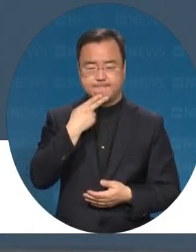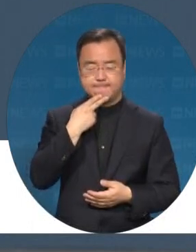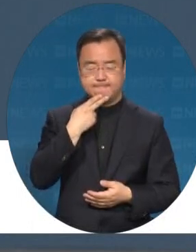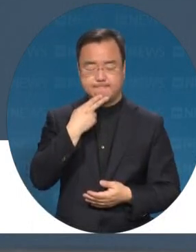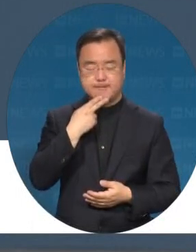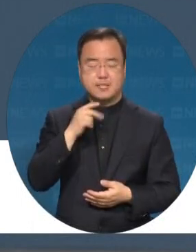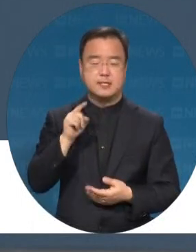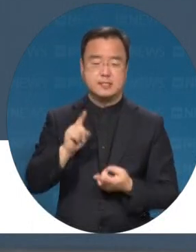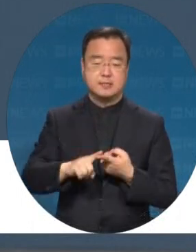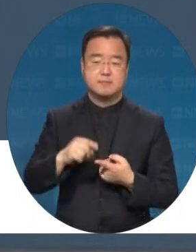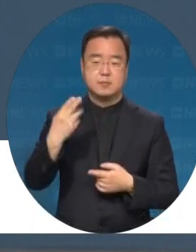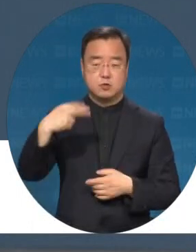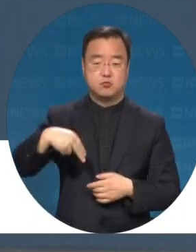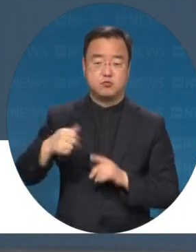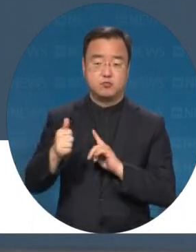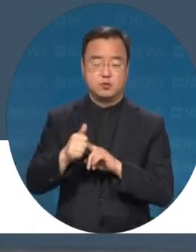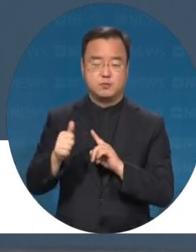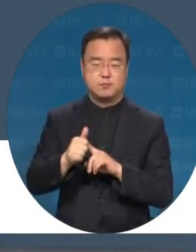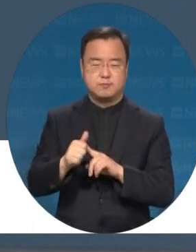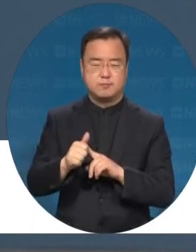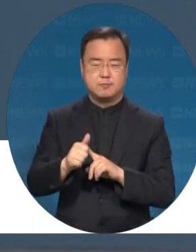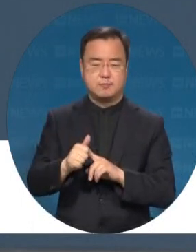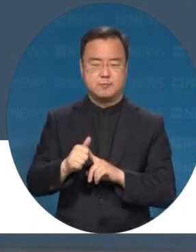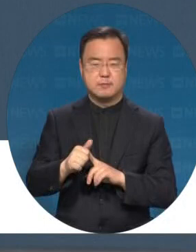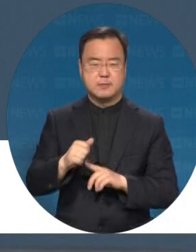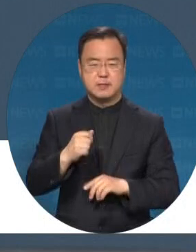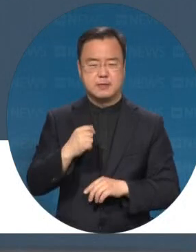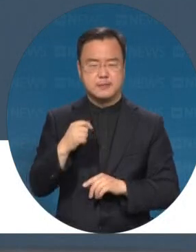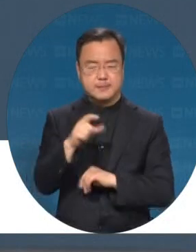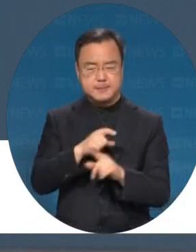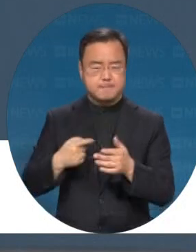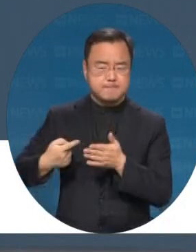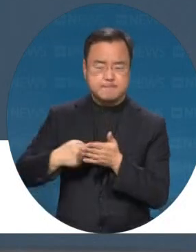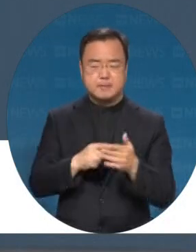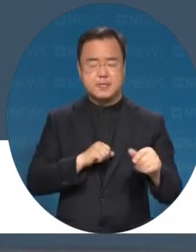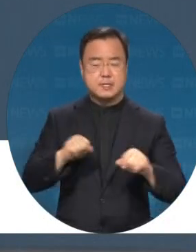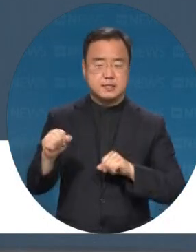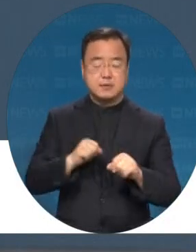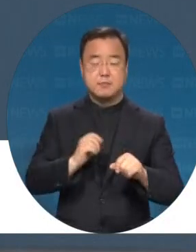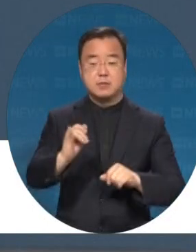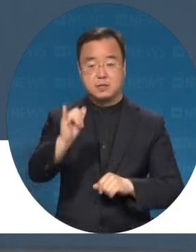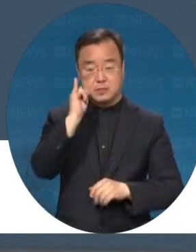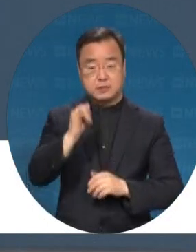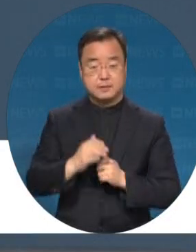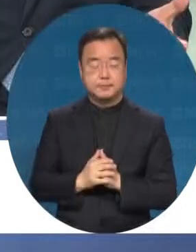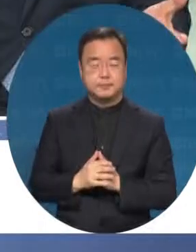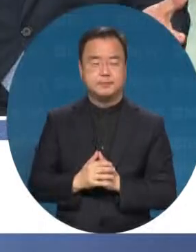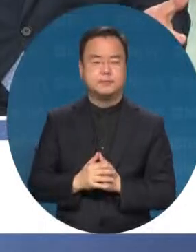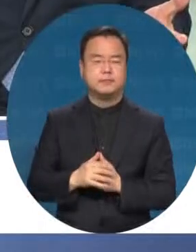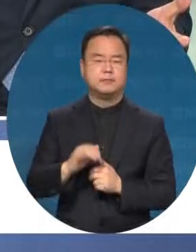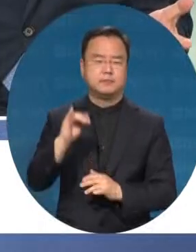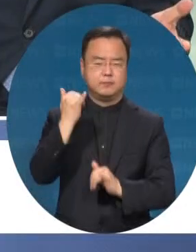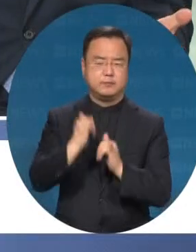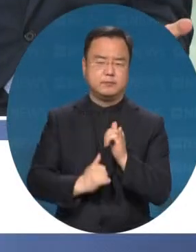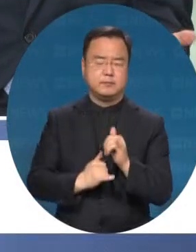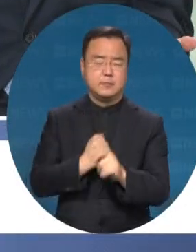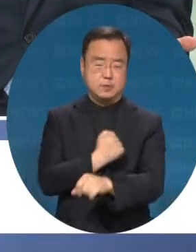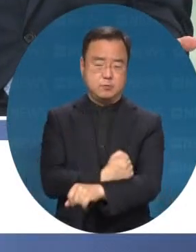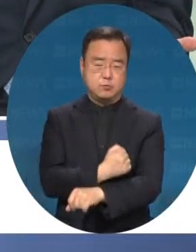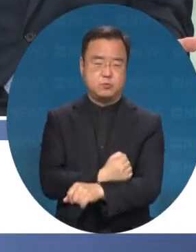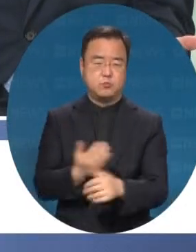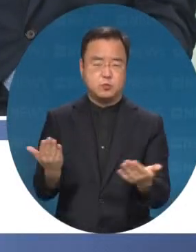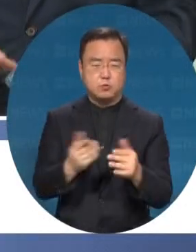유상용도의 전개에 나오지만 백의종군 시절이 있었습니다 참으로 그 업적도